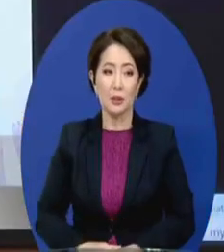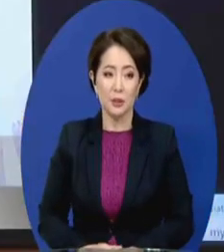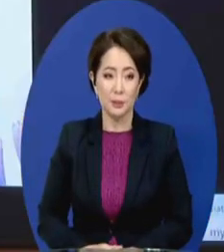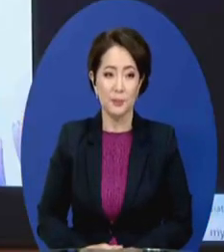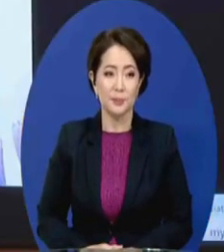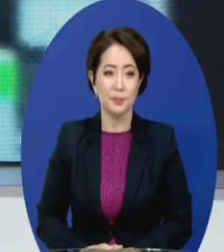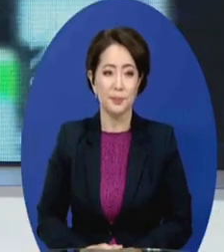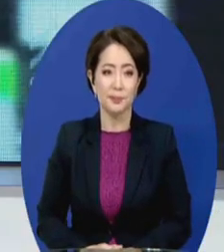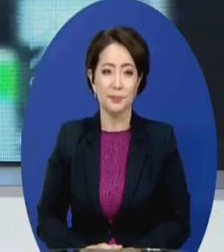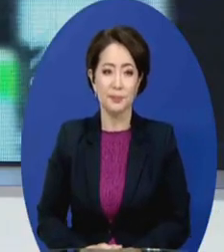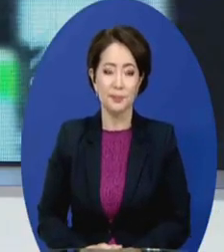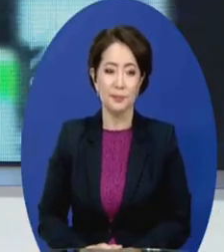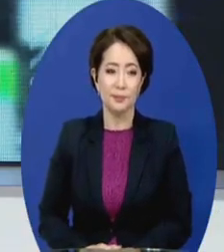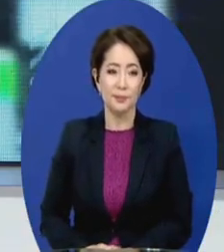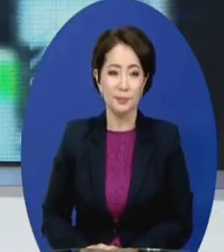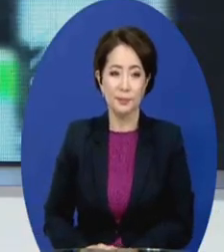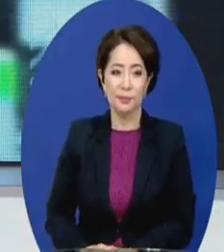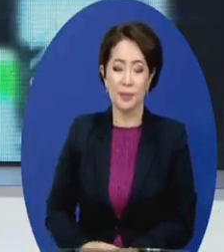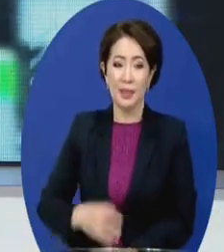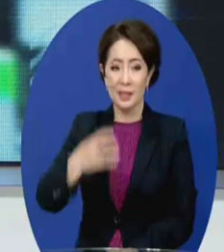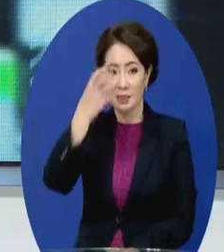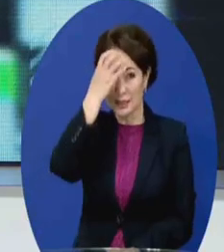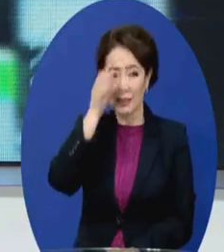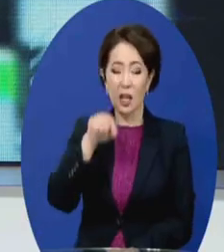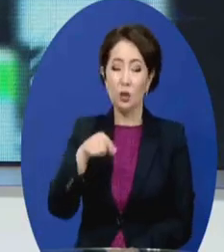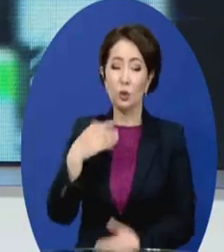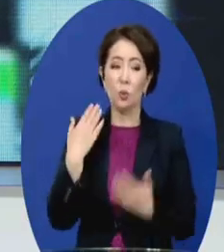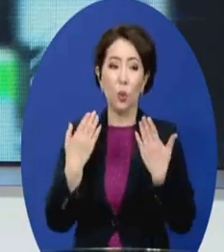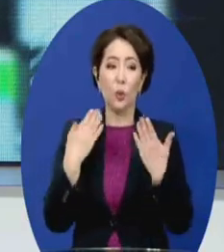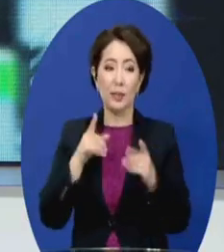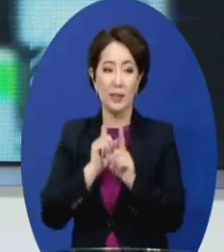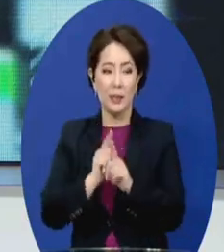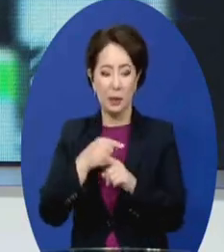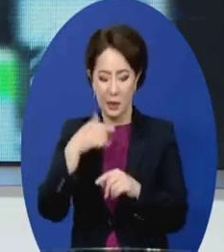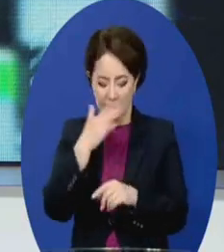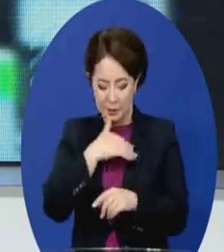Засгийн газрын өнөөдрийн хурлаанаар эрүүл мэндийг хамгаалж эдийн засгийн